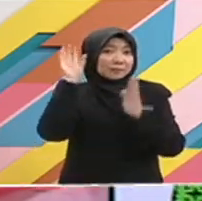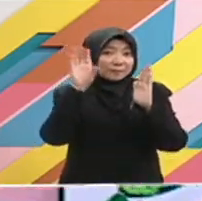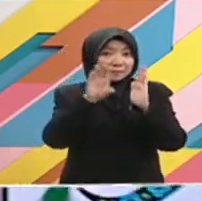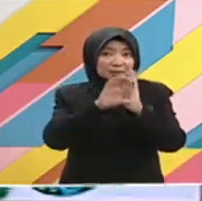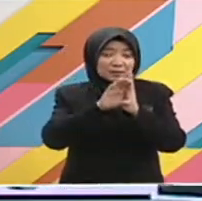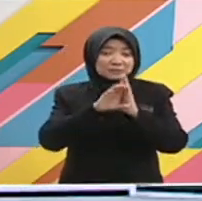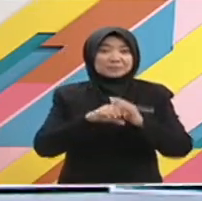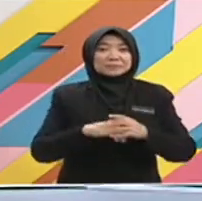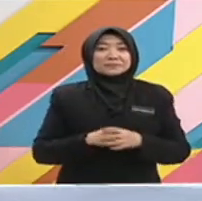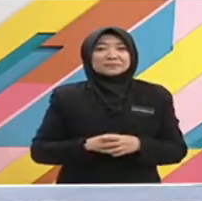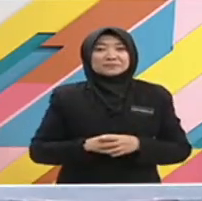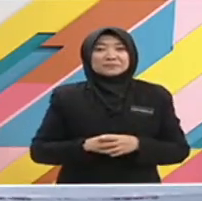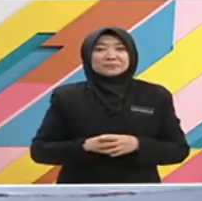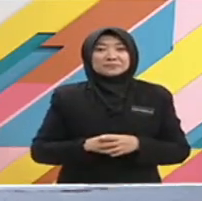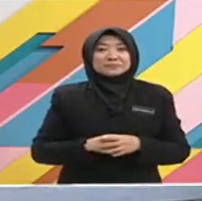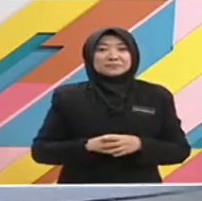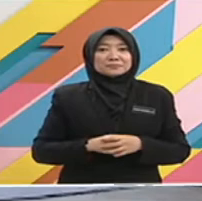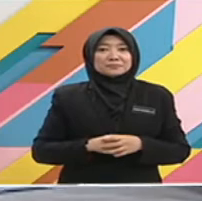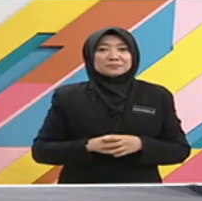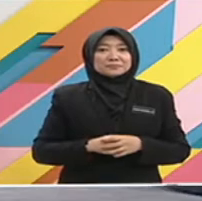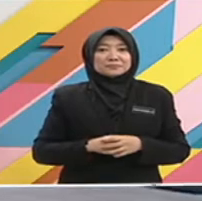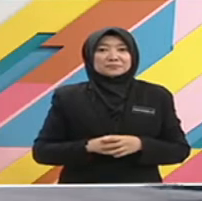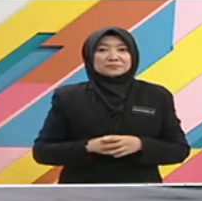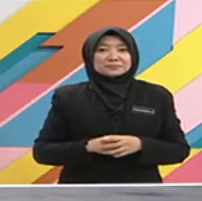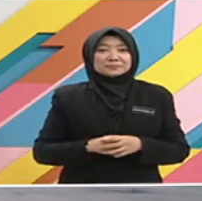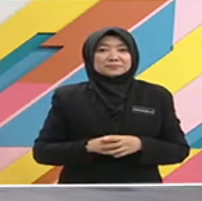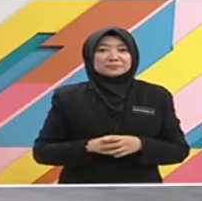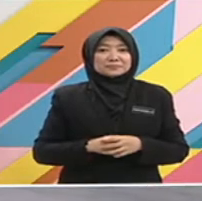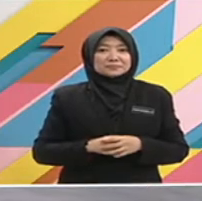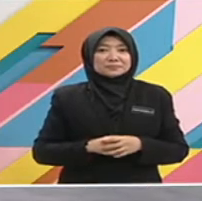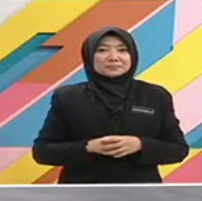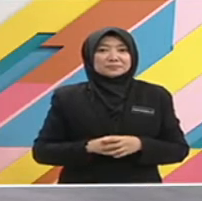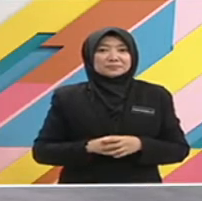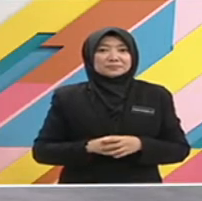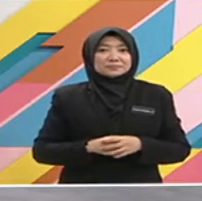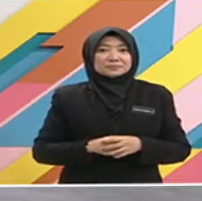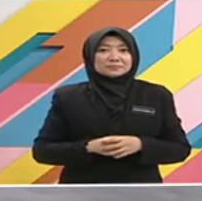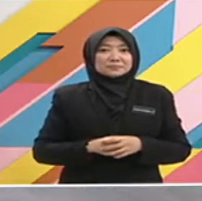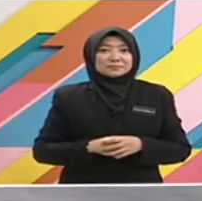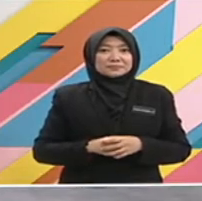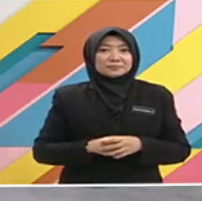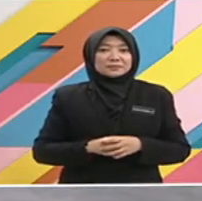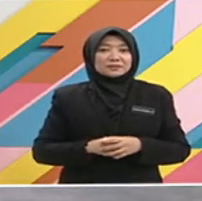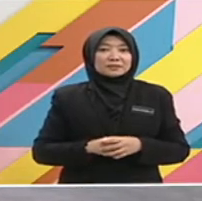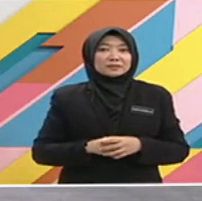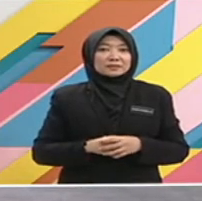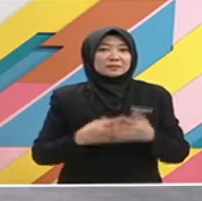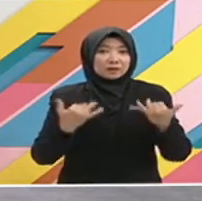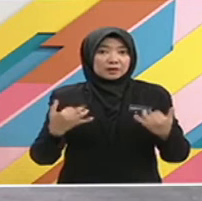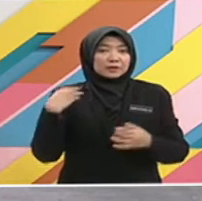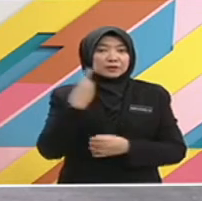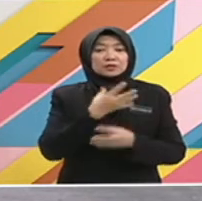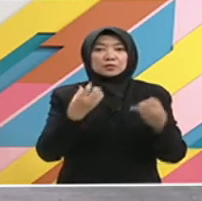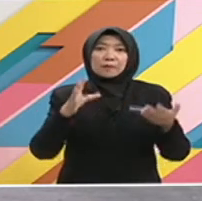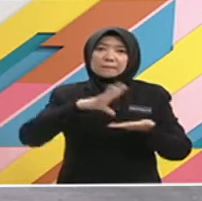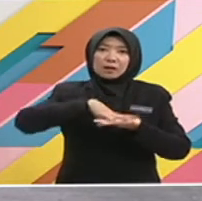kembali ke meja kerja kita. Okey, baiklah. Setakat ini kita telah pelajari